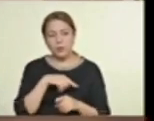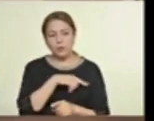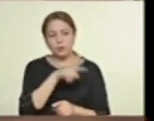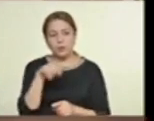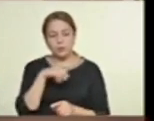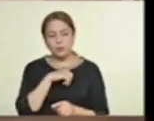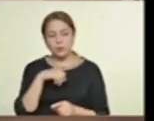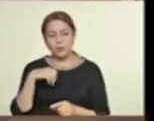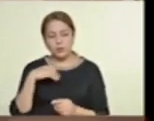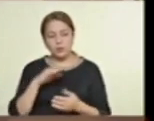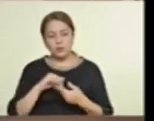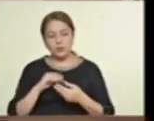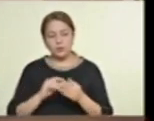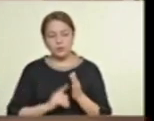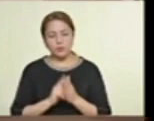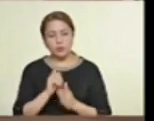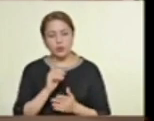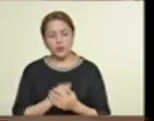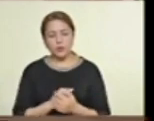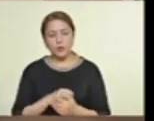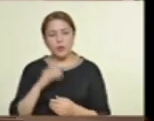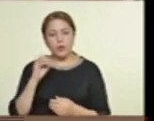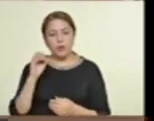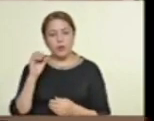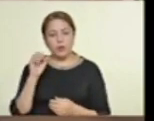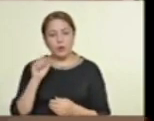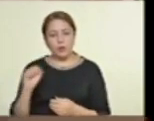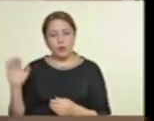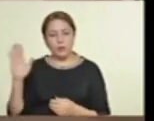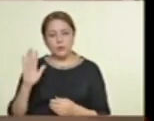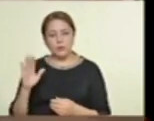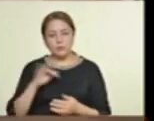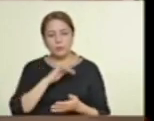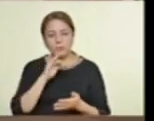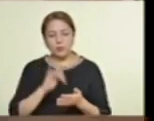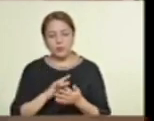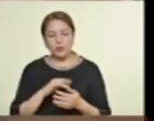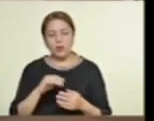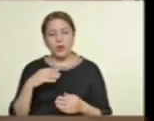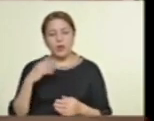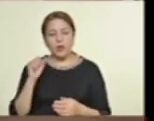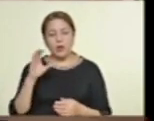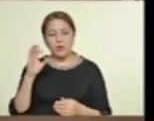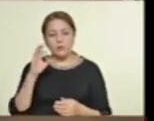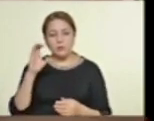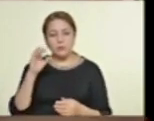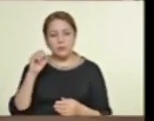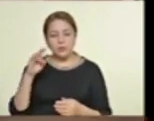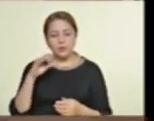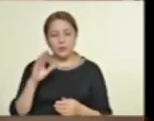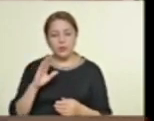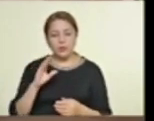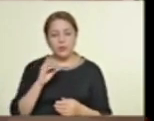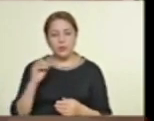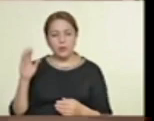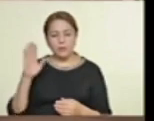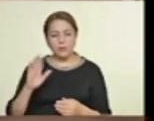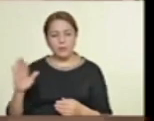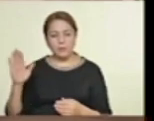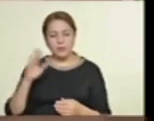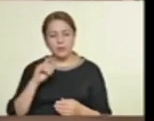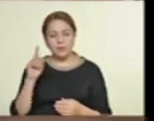o'zlariga jalb qila boshladi. Osiyo mamlakatlarida asosan Yevropaga ziravor mahsulotlari va qo'l